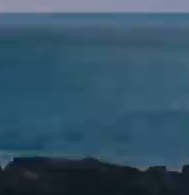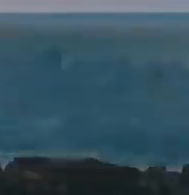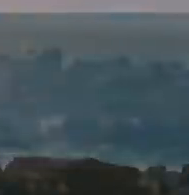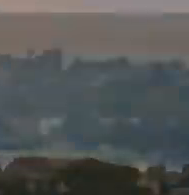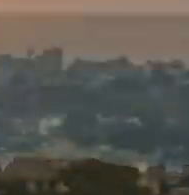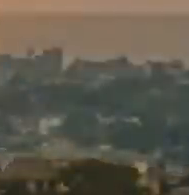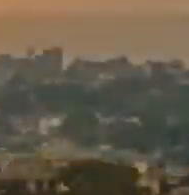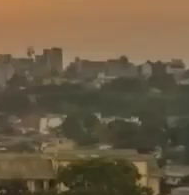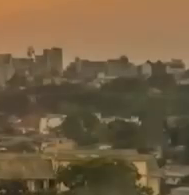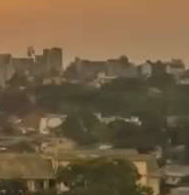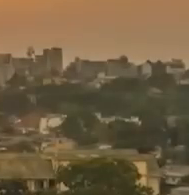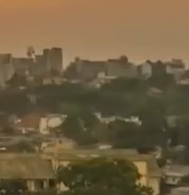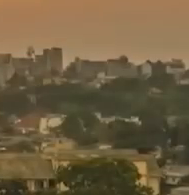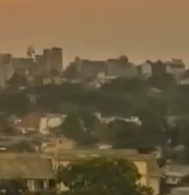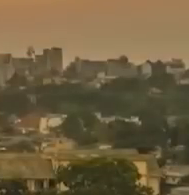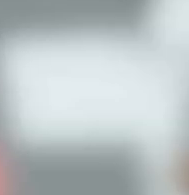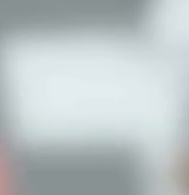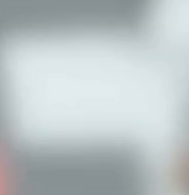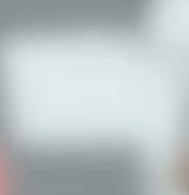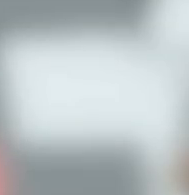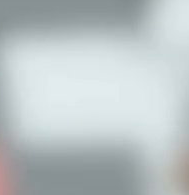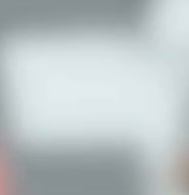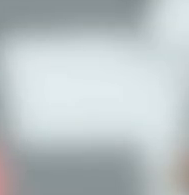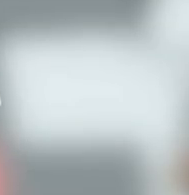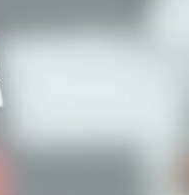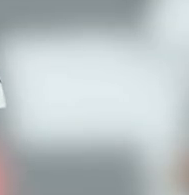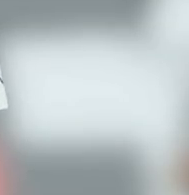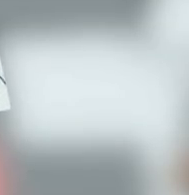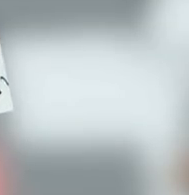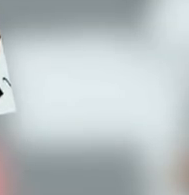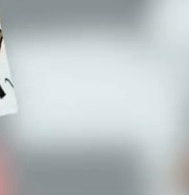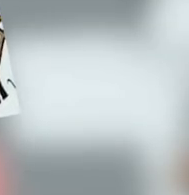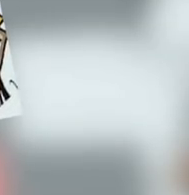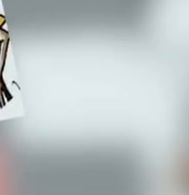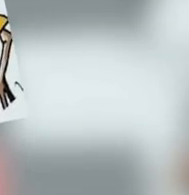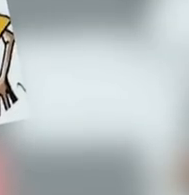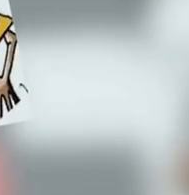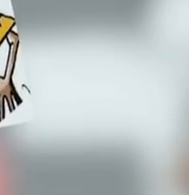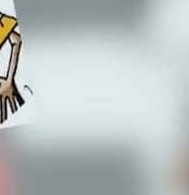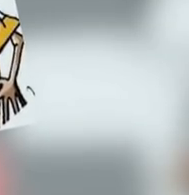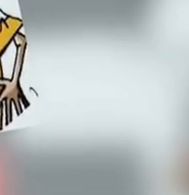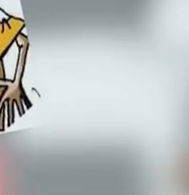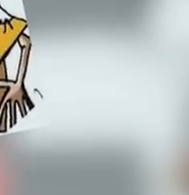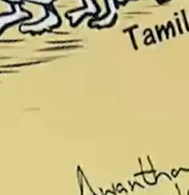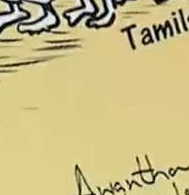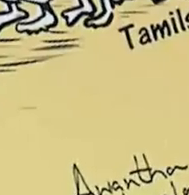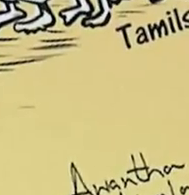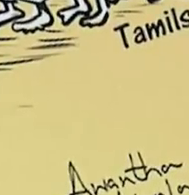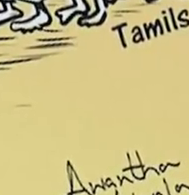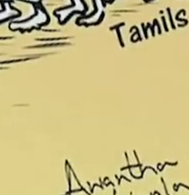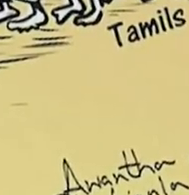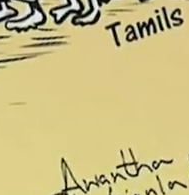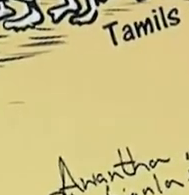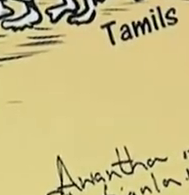අපේ රටේ ගෙවුණු ඉතිහාසය තුළ උදේ දවල් රාත්‍රී කෑම වේල අනනවා වගේ අනපු ප්‍රශ්නයක් තමයි බලය